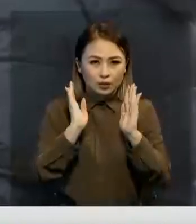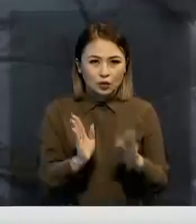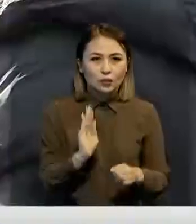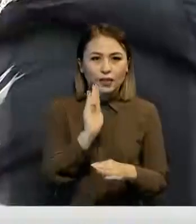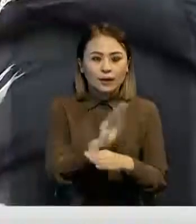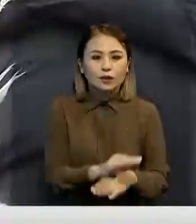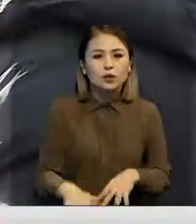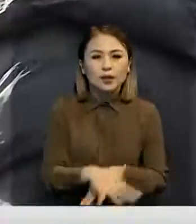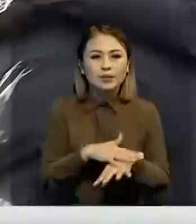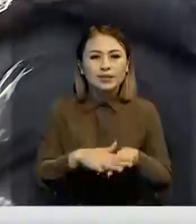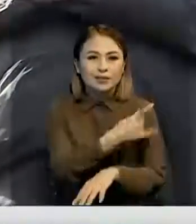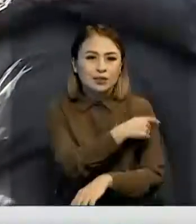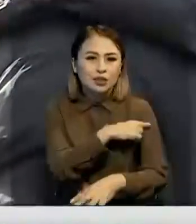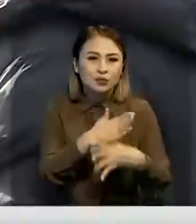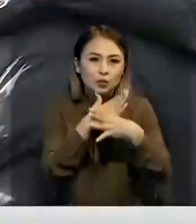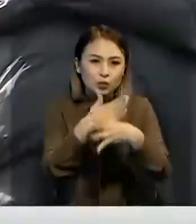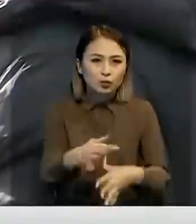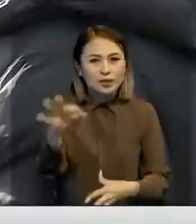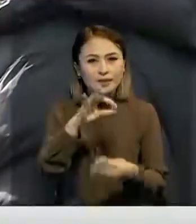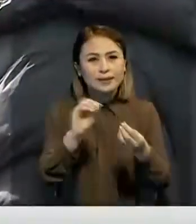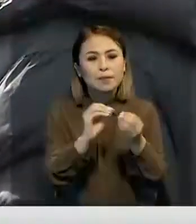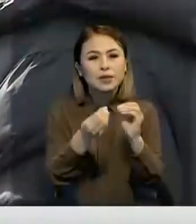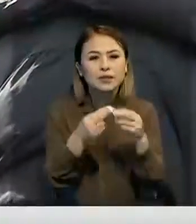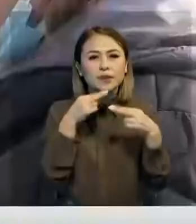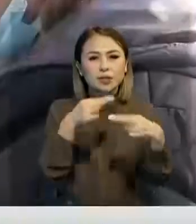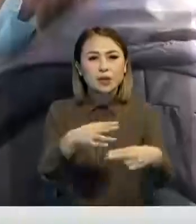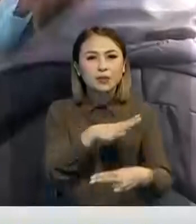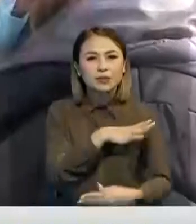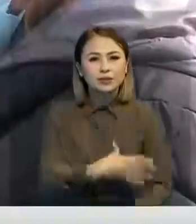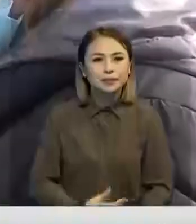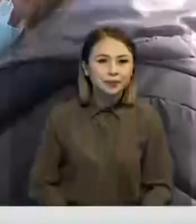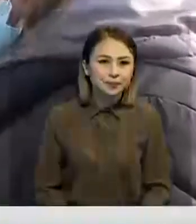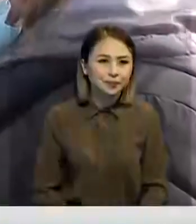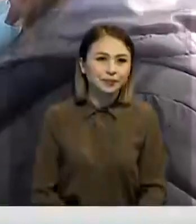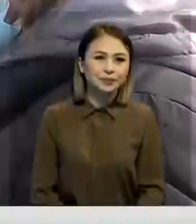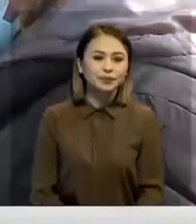жеткізді. Сонымен қатар оларға медициналық жәрдем көрсету мәселесіне баса назар аударылды.